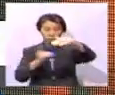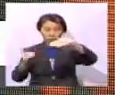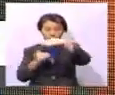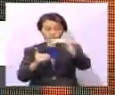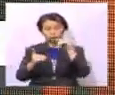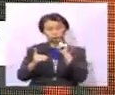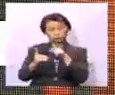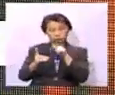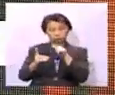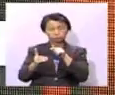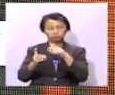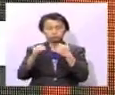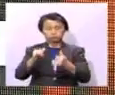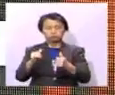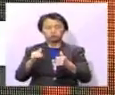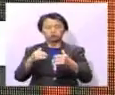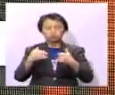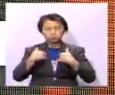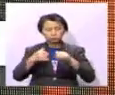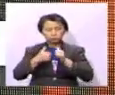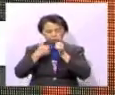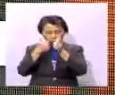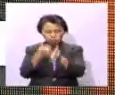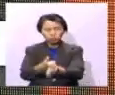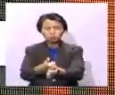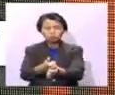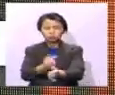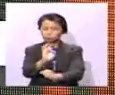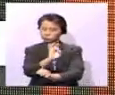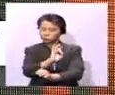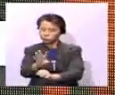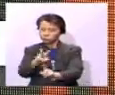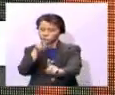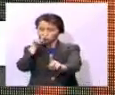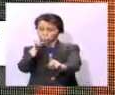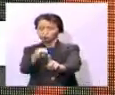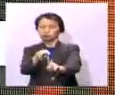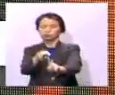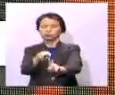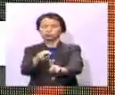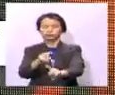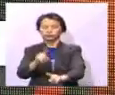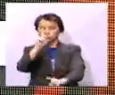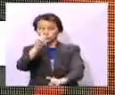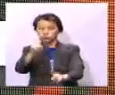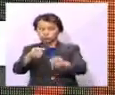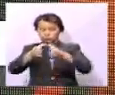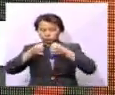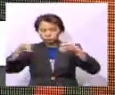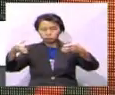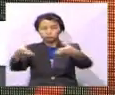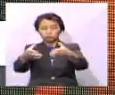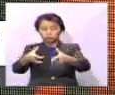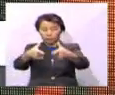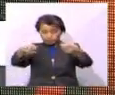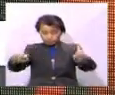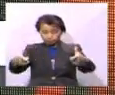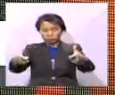dasar-dasar yang berasaskan kepada satu visi, satu gagasan